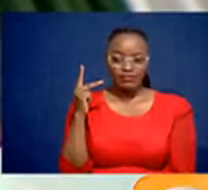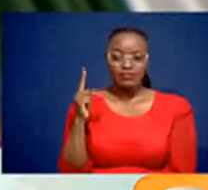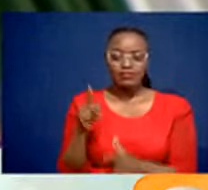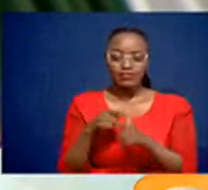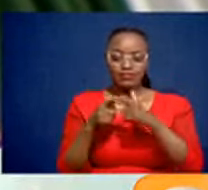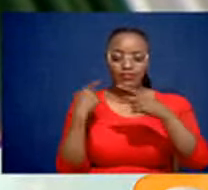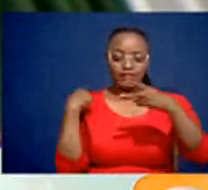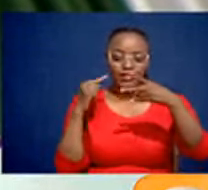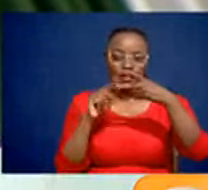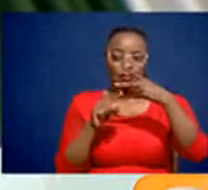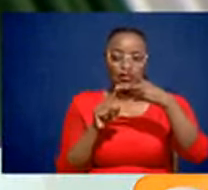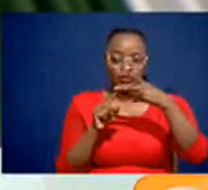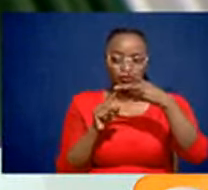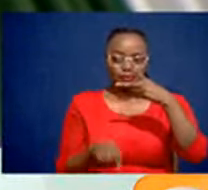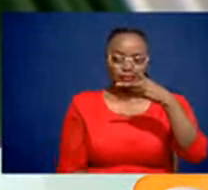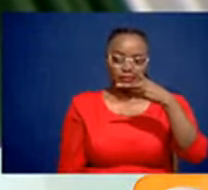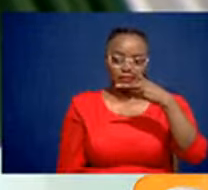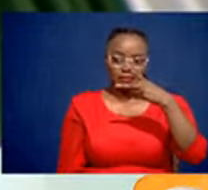Jambo la pili,